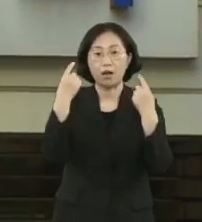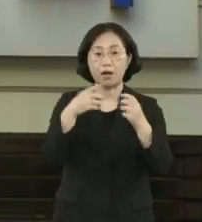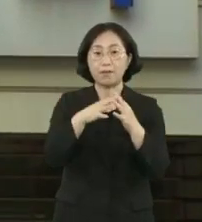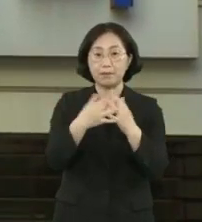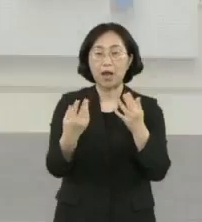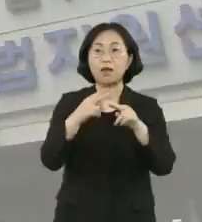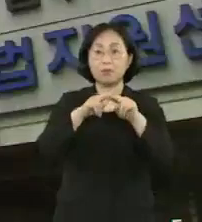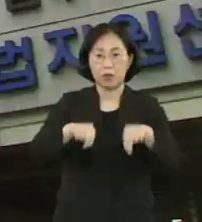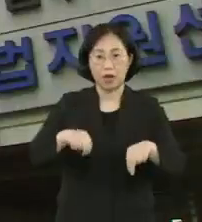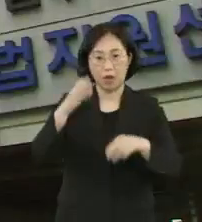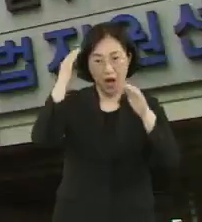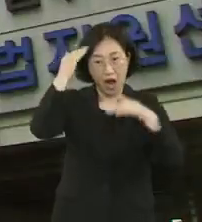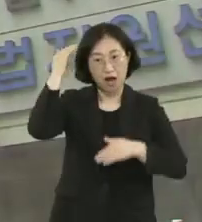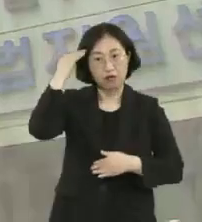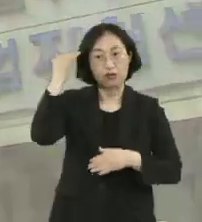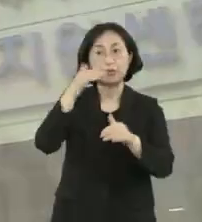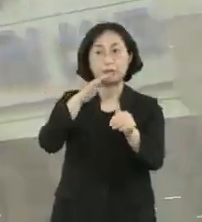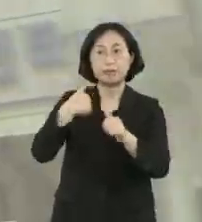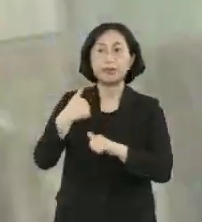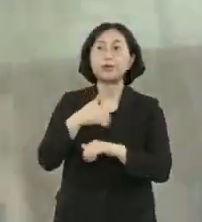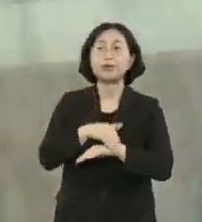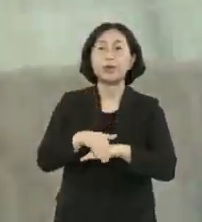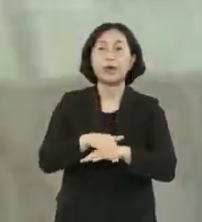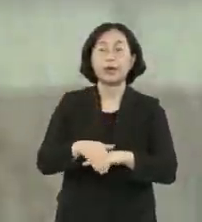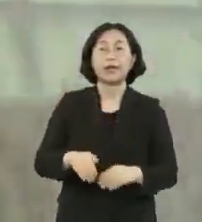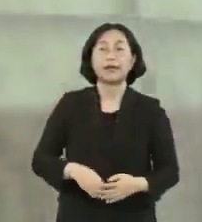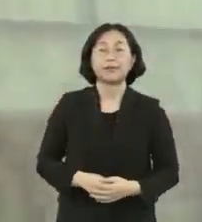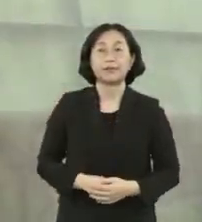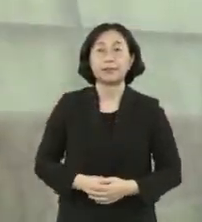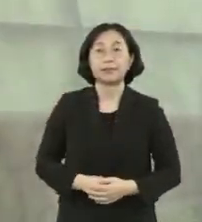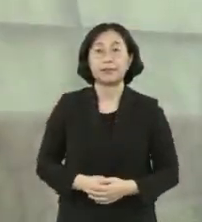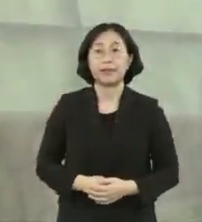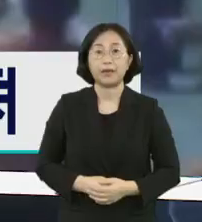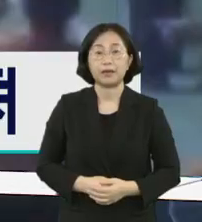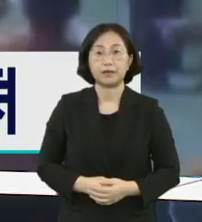국내로 송환할 계획입니다. TJB 조혜원입니다.